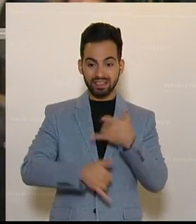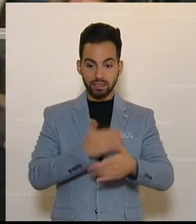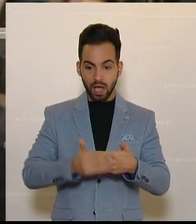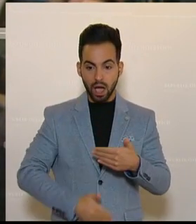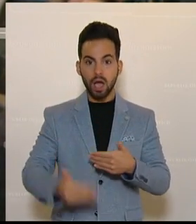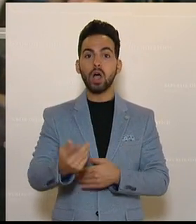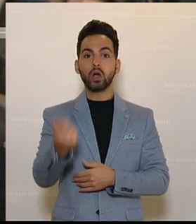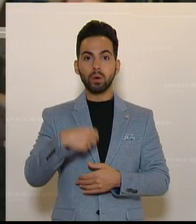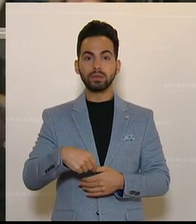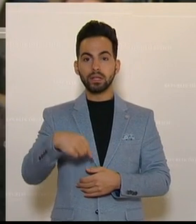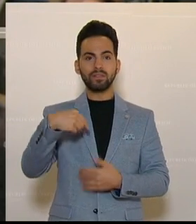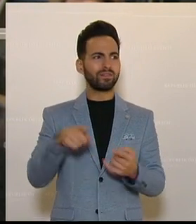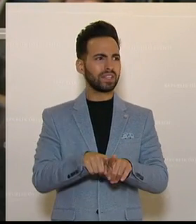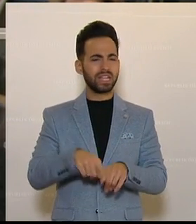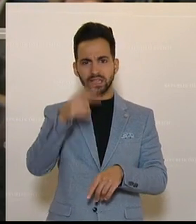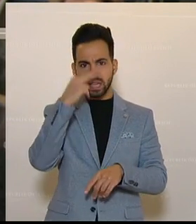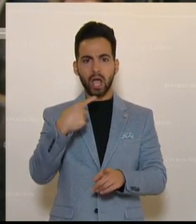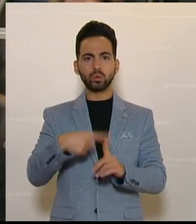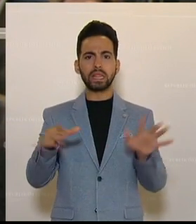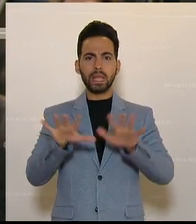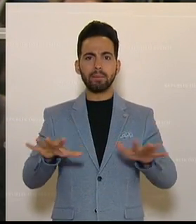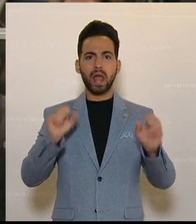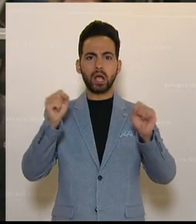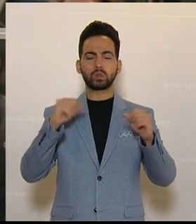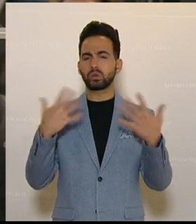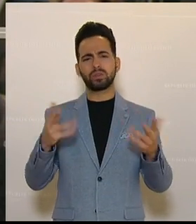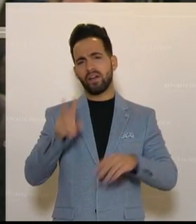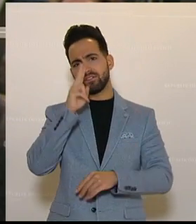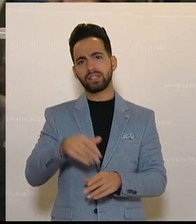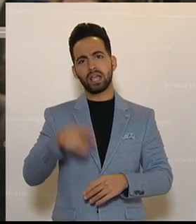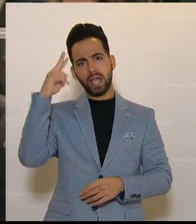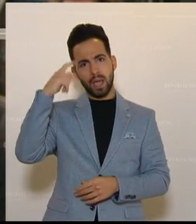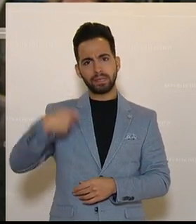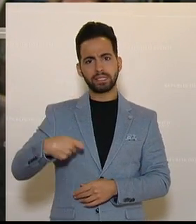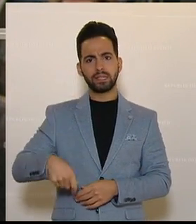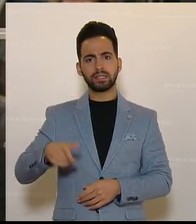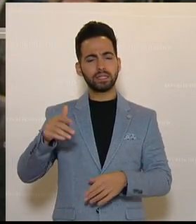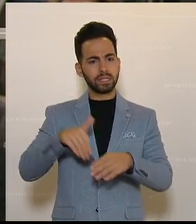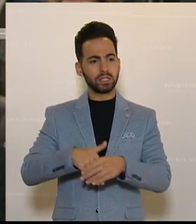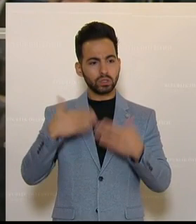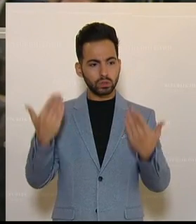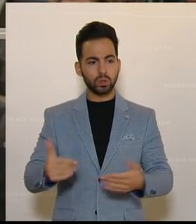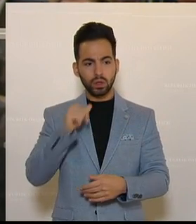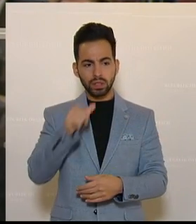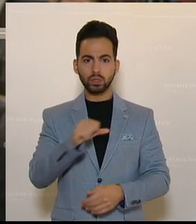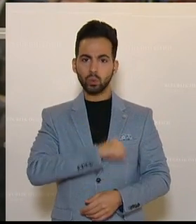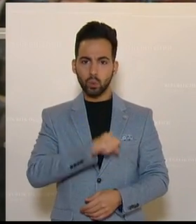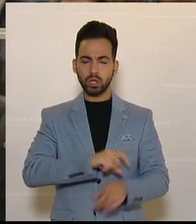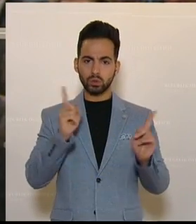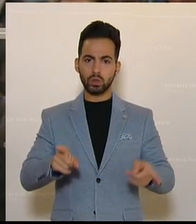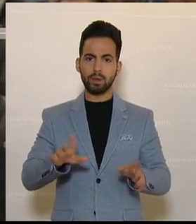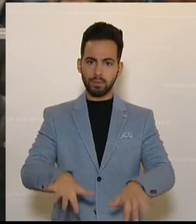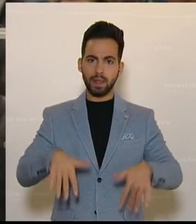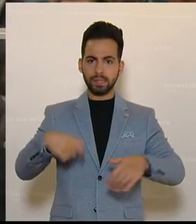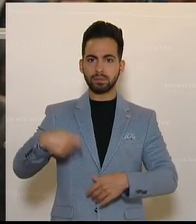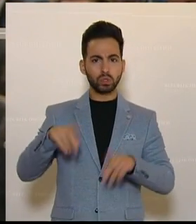in einer Nacht- und Nebelaktion durchzubeischen, das ist eine Frechheit, Herr Präsident. Ich fordere Sie auf, das nicht zu dulden als